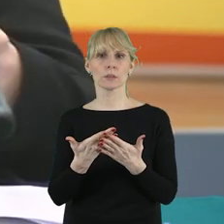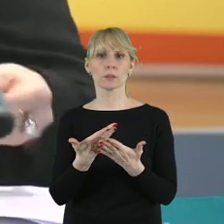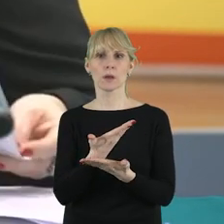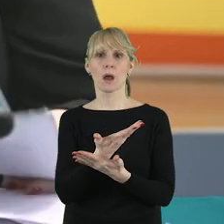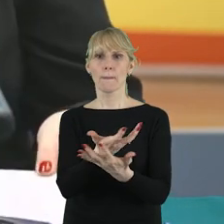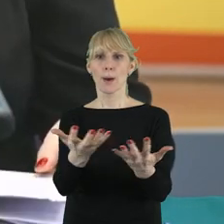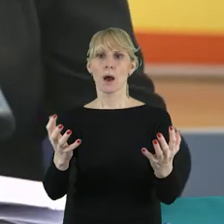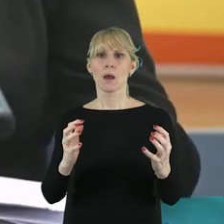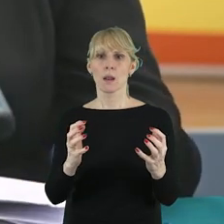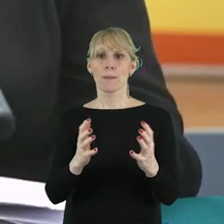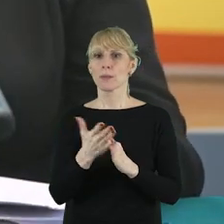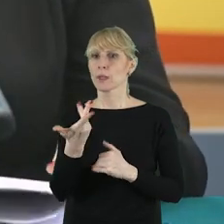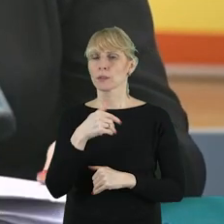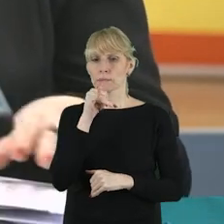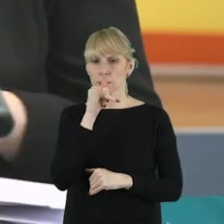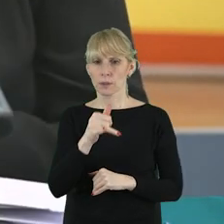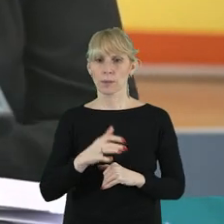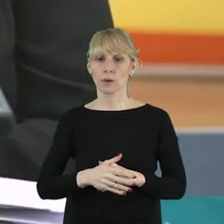ma.